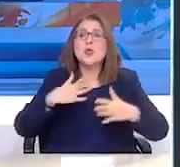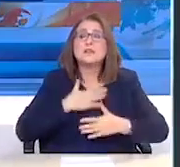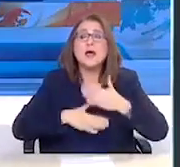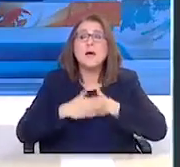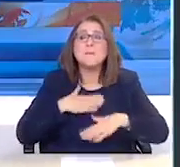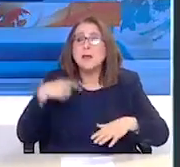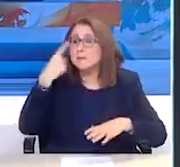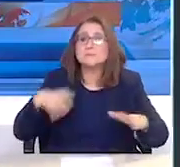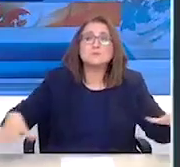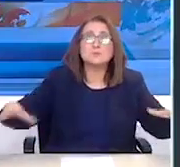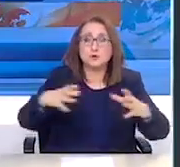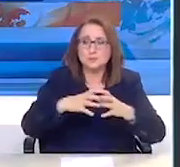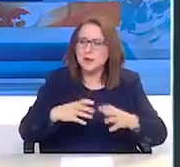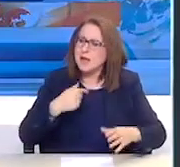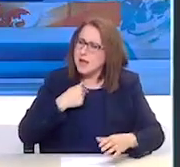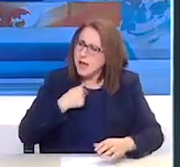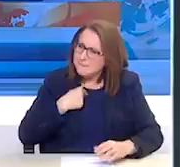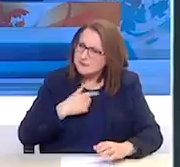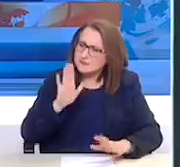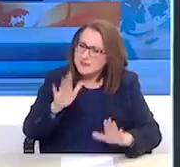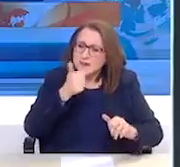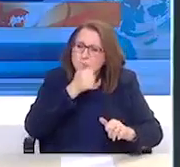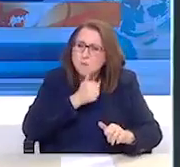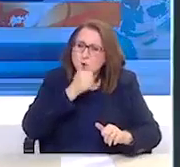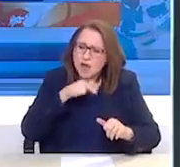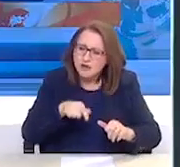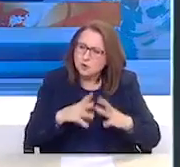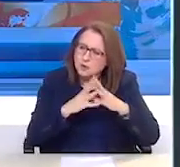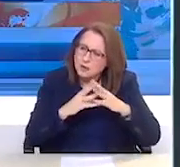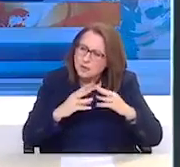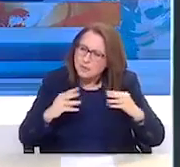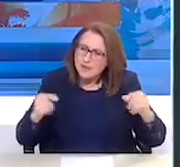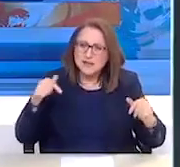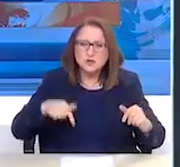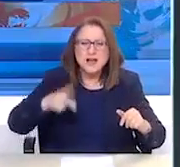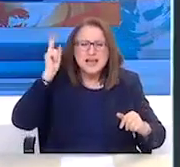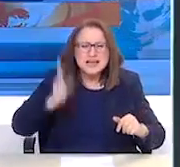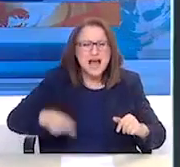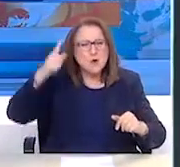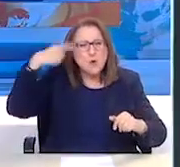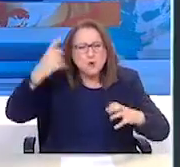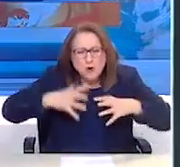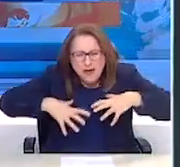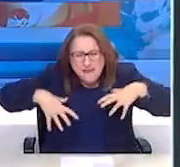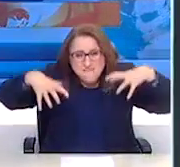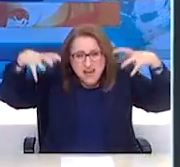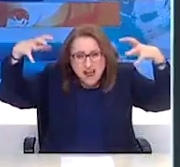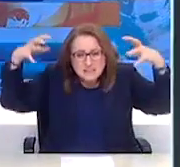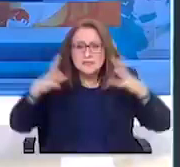μας. Και το τελικό μέτρημα δεν θα πρέπει να λείψει κανείς από τα αγαπημένα μας πρόσωπα. Κανείς. Τους το